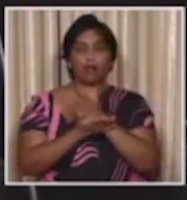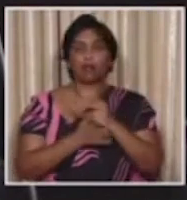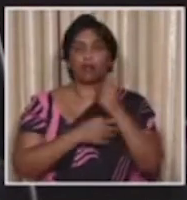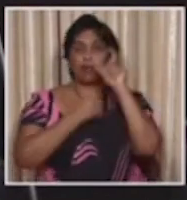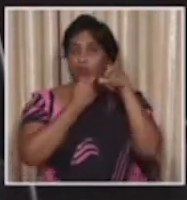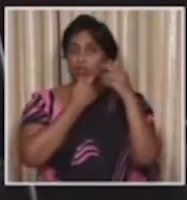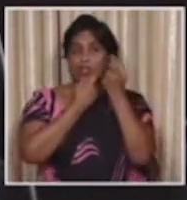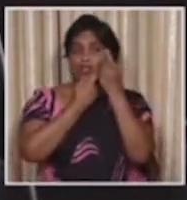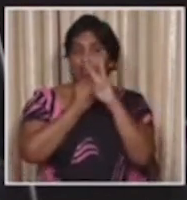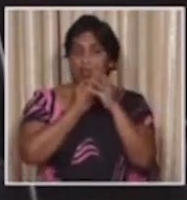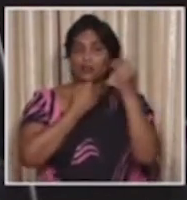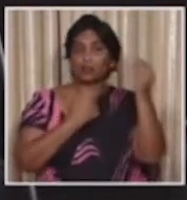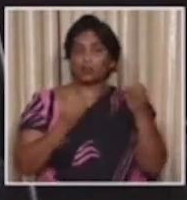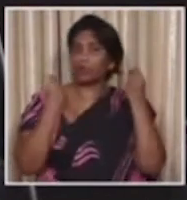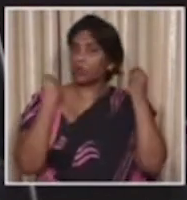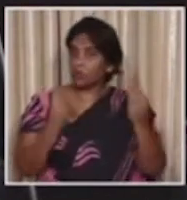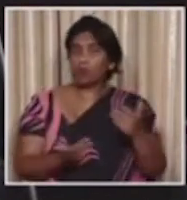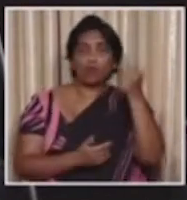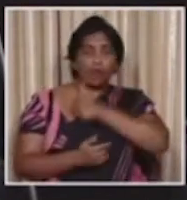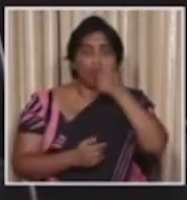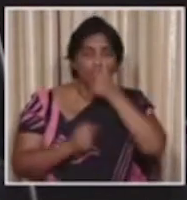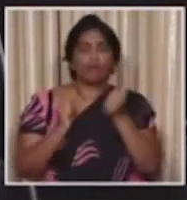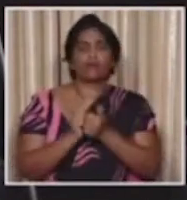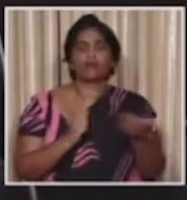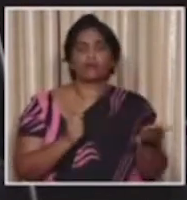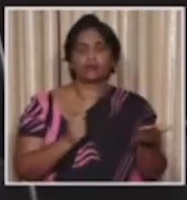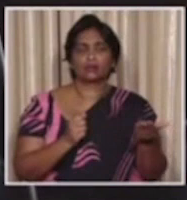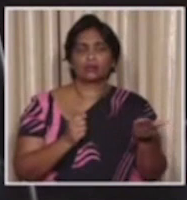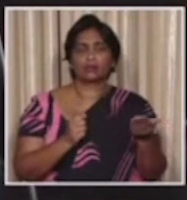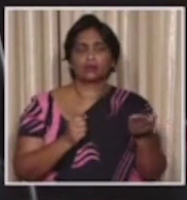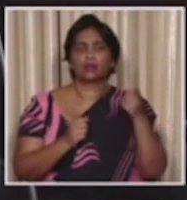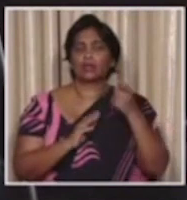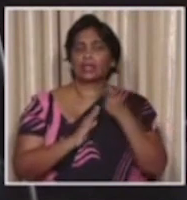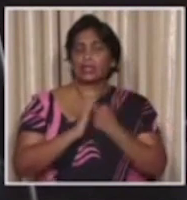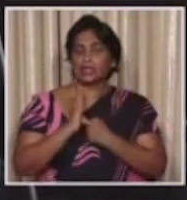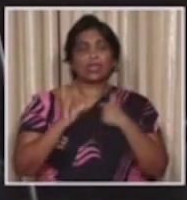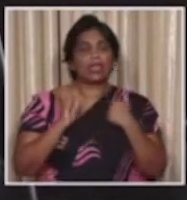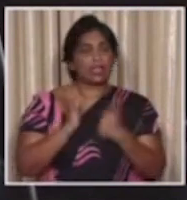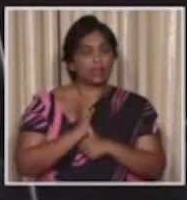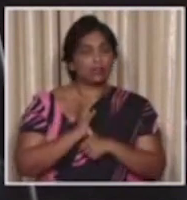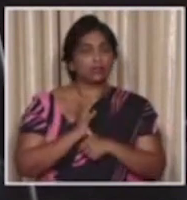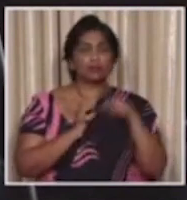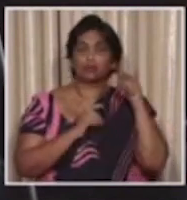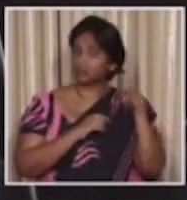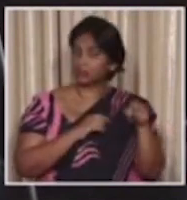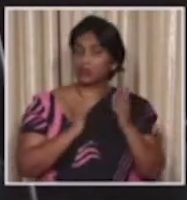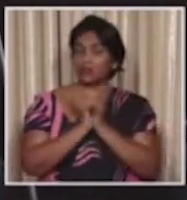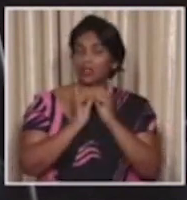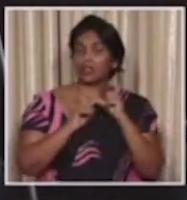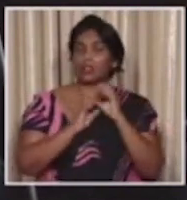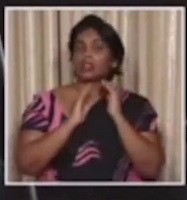දුන්නා. මන්ත්‍රීතුමා මේ මේ මේව හොරාට කරන්නේ. මේකට මේ නීති අරපණත් ටික ඔබතුමියගේ